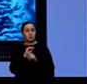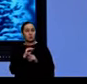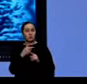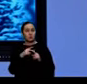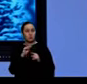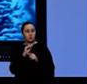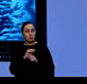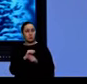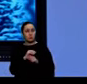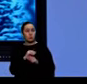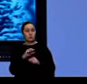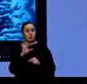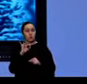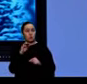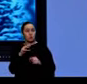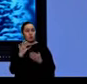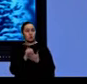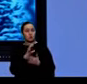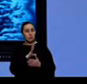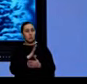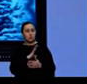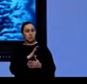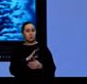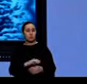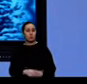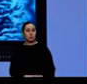qo'shimchasi qo'shilib ot hosil bo'lgan.